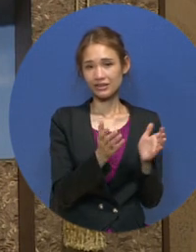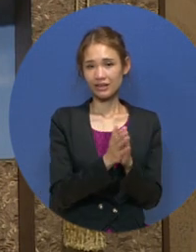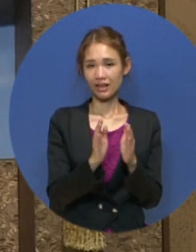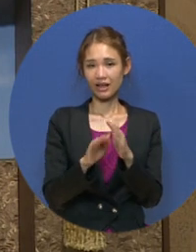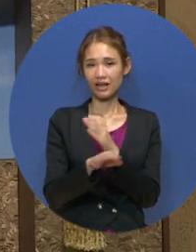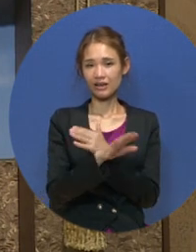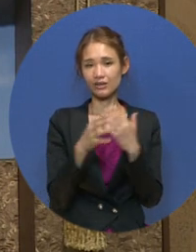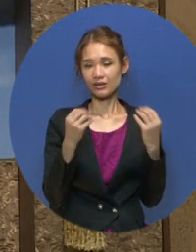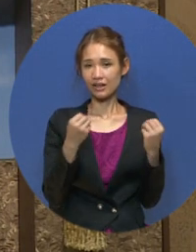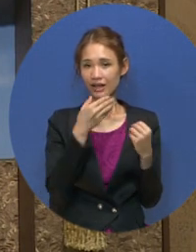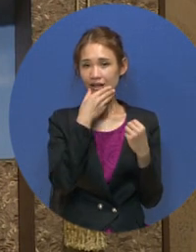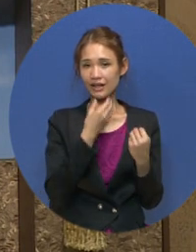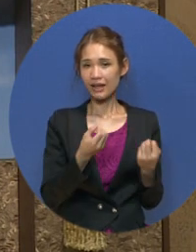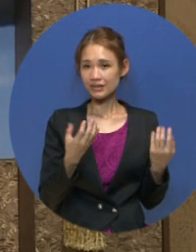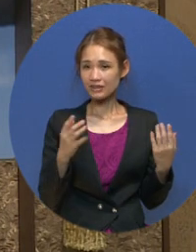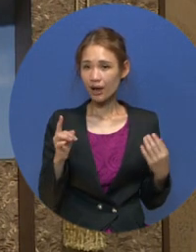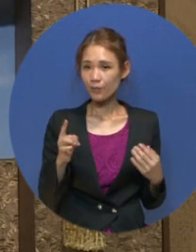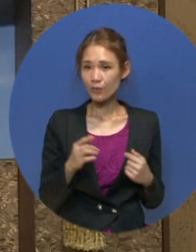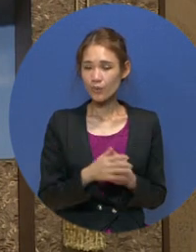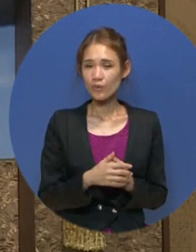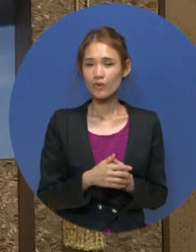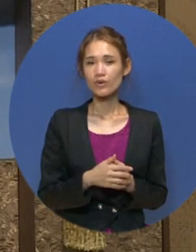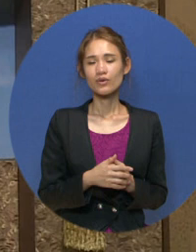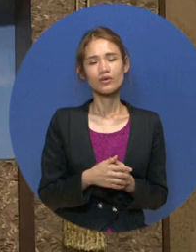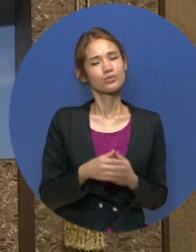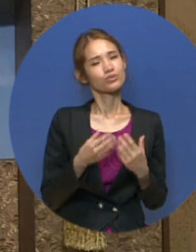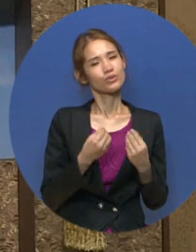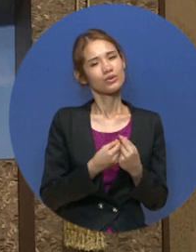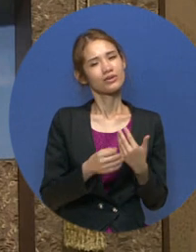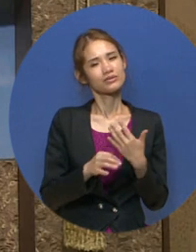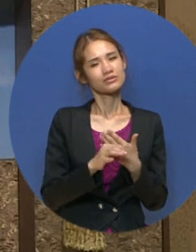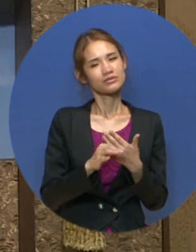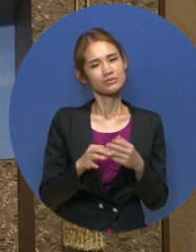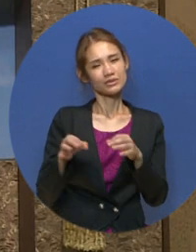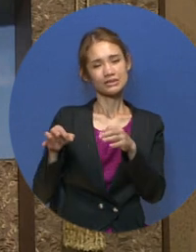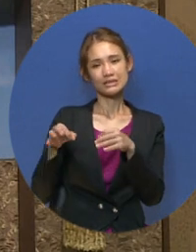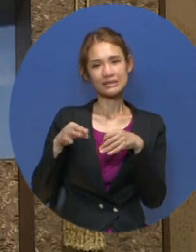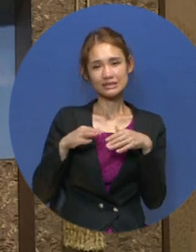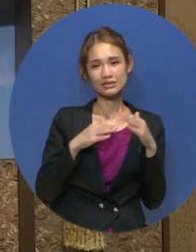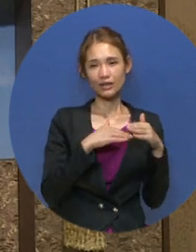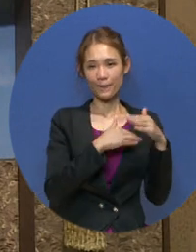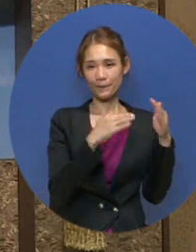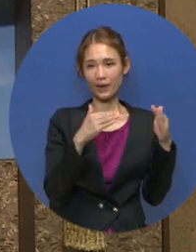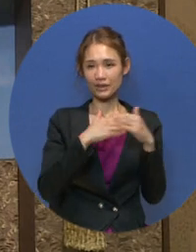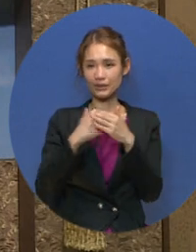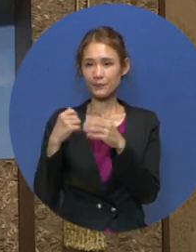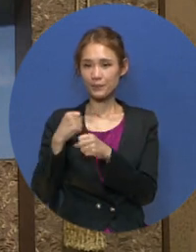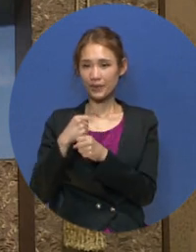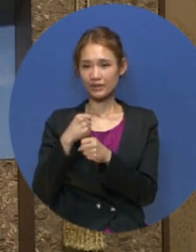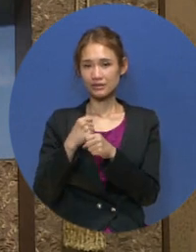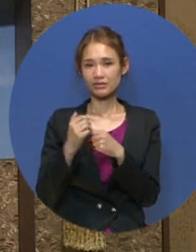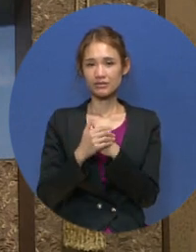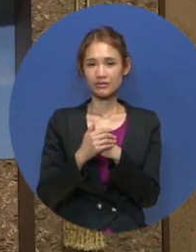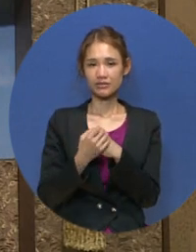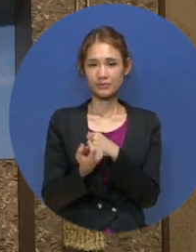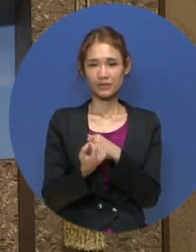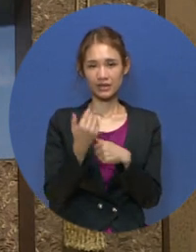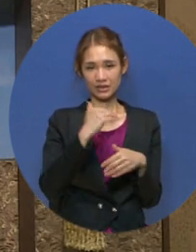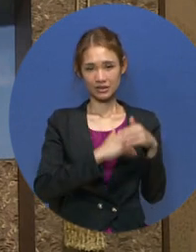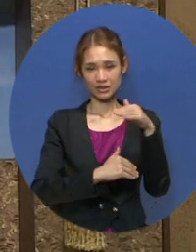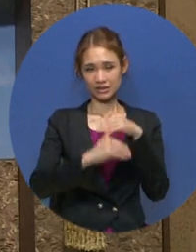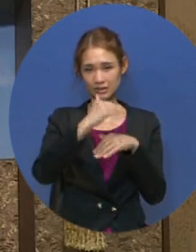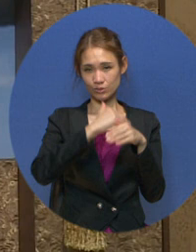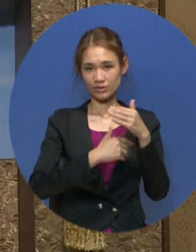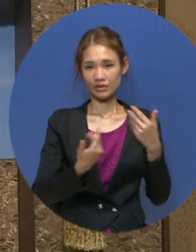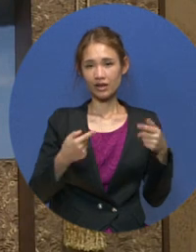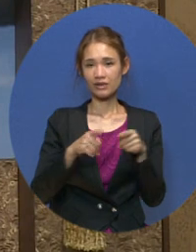있습니다. 어떤 행사 예를 하시나요? 들면 연말에 기증 박스를 가정별로 만드셔가지고 빨리 다 채우자 하고는 각자